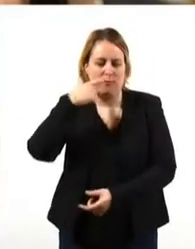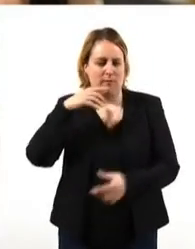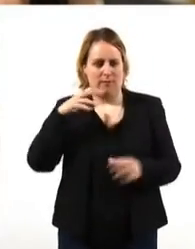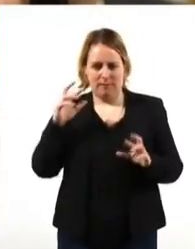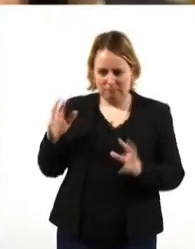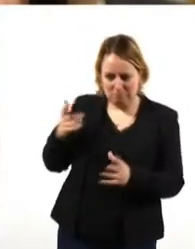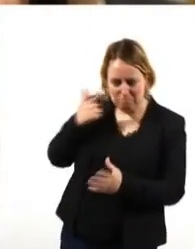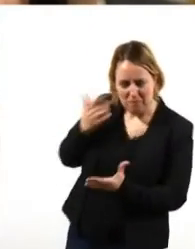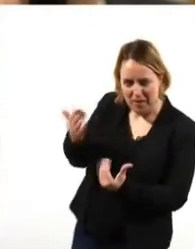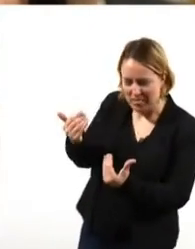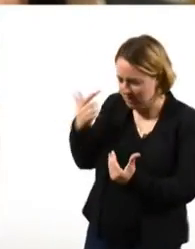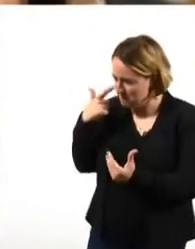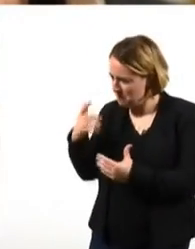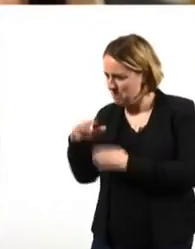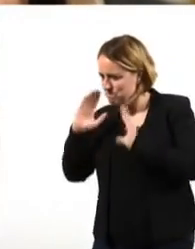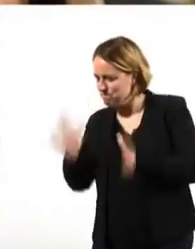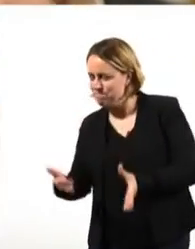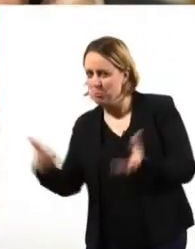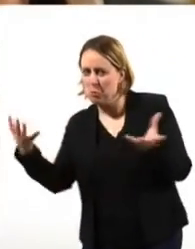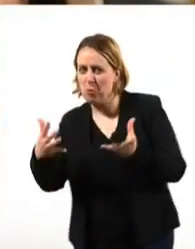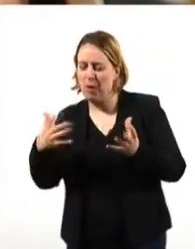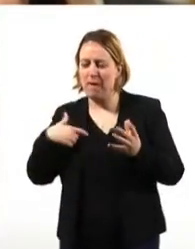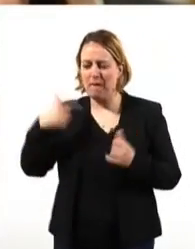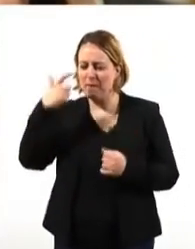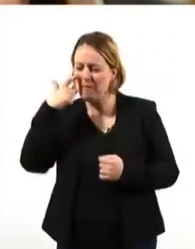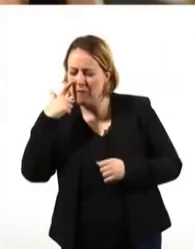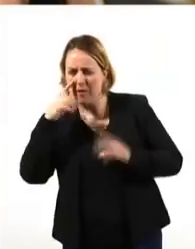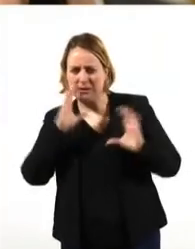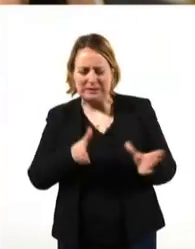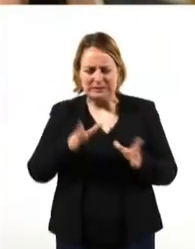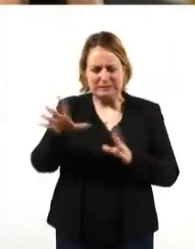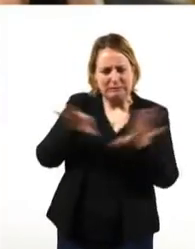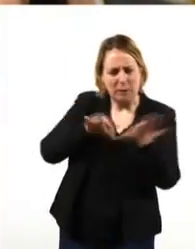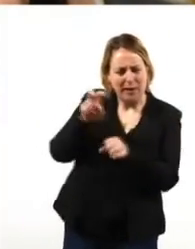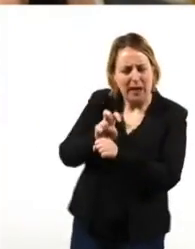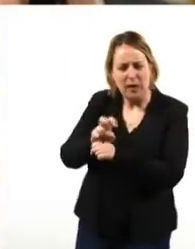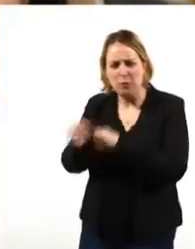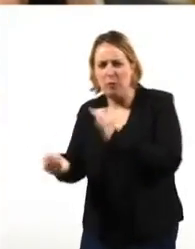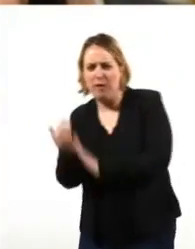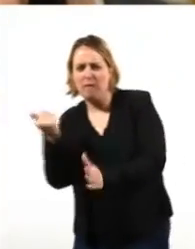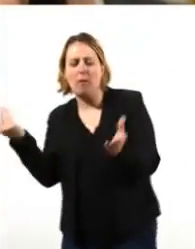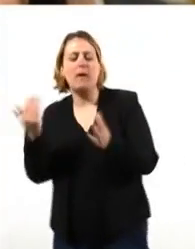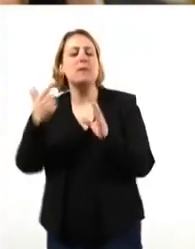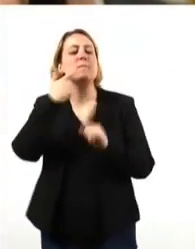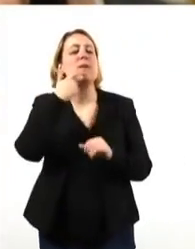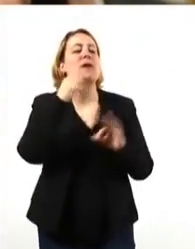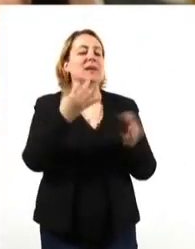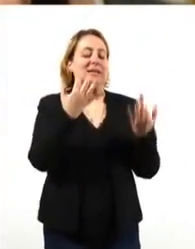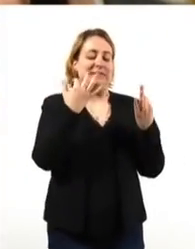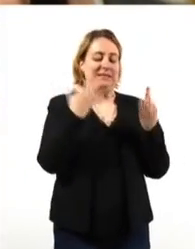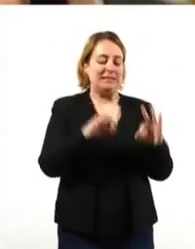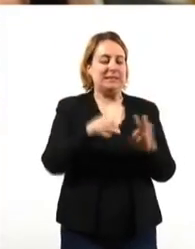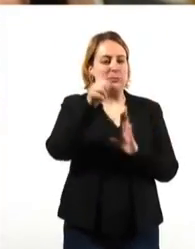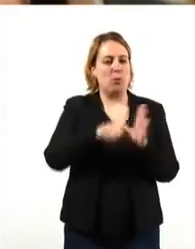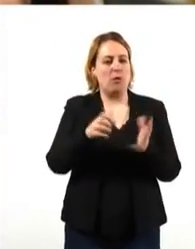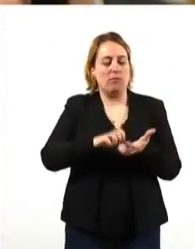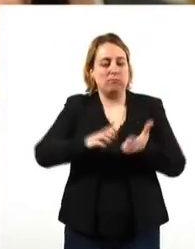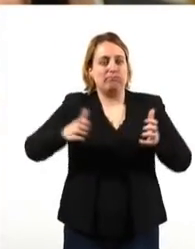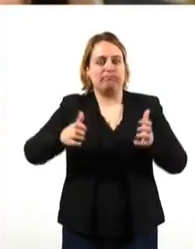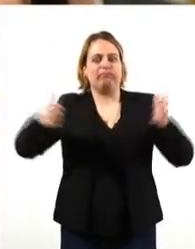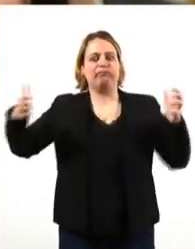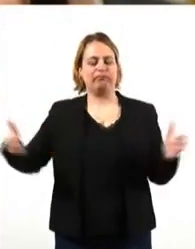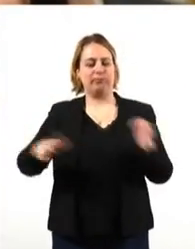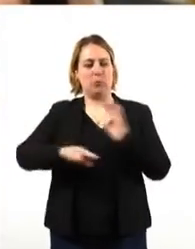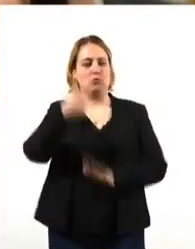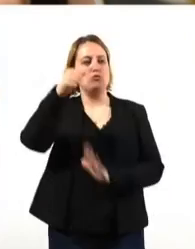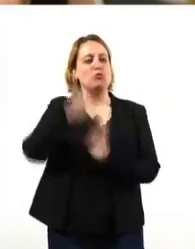très attentif aux arbitrages qui sont faits. Je pense que quand on parle d'élargir la bourse de 10 à 12 mois, alors effectivement c'est déjà possible, vous l'avez